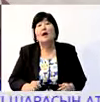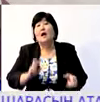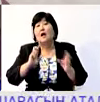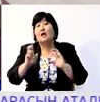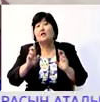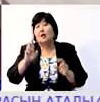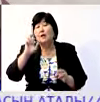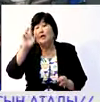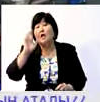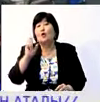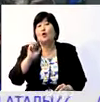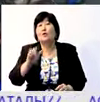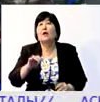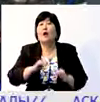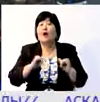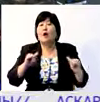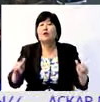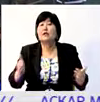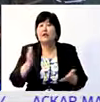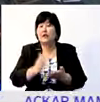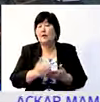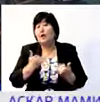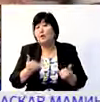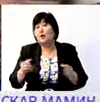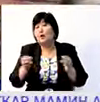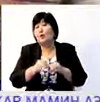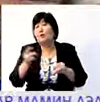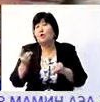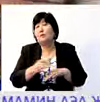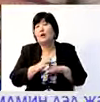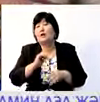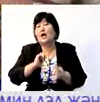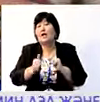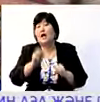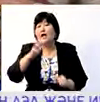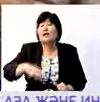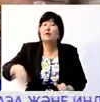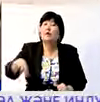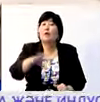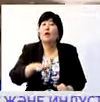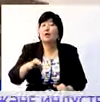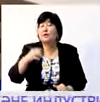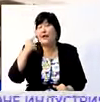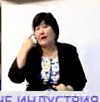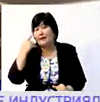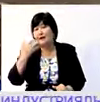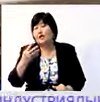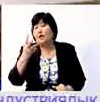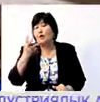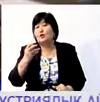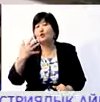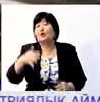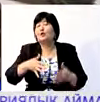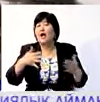Шахматтан ел кубогының ауқымы жылы өткен сайын кеңейіп келеді. Биыл 13 мәрте ұйымдастырылған жарысқа еліміздің барлық облысынан және Қырғызстаннан 350-ден